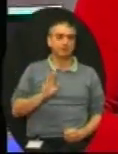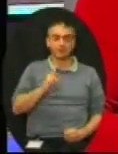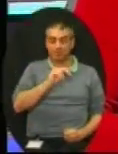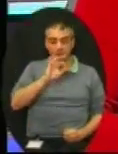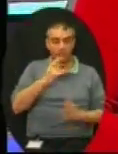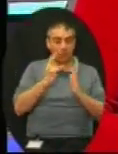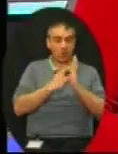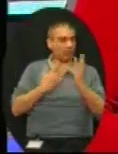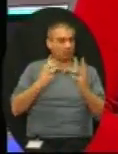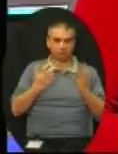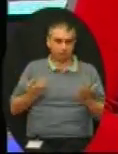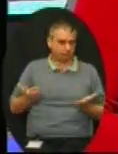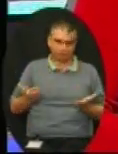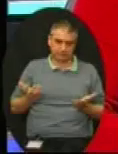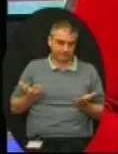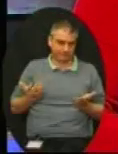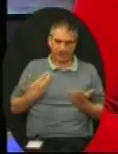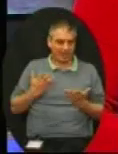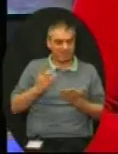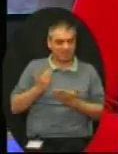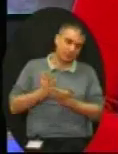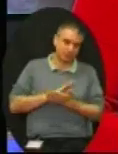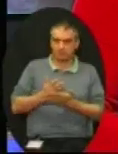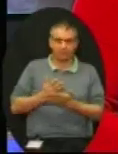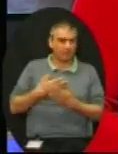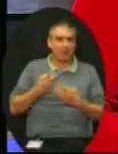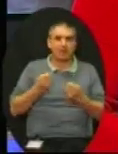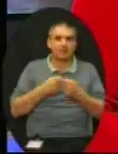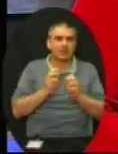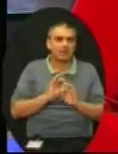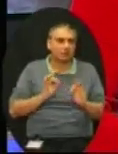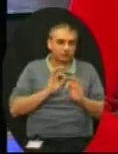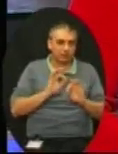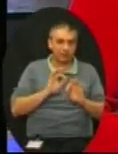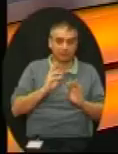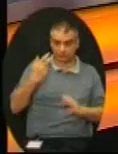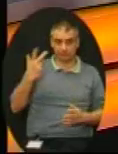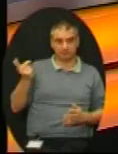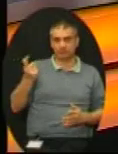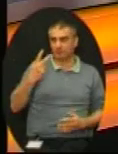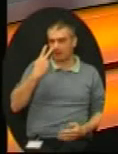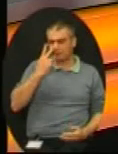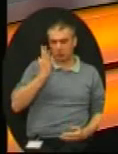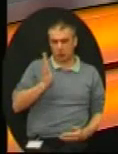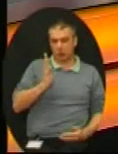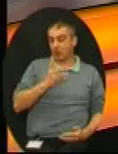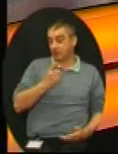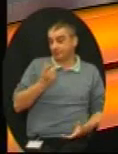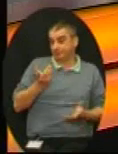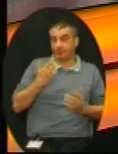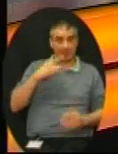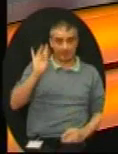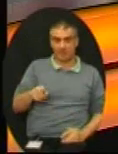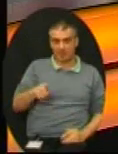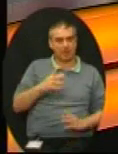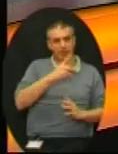ולסוגיית חוק ה-90 אין כאן תחום אפור. אין קשר בין הביקור הנועל והמגונה של חברי הכנסת בבתיהם